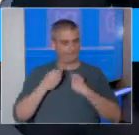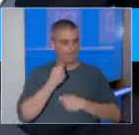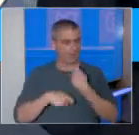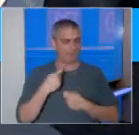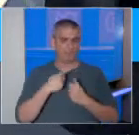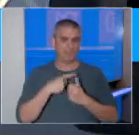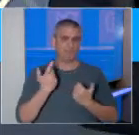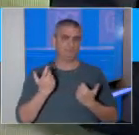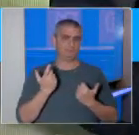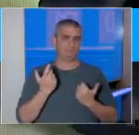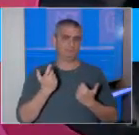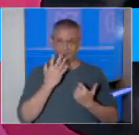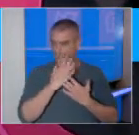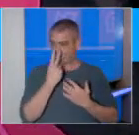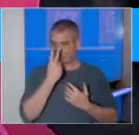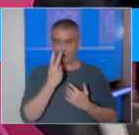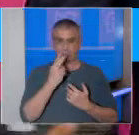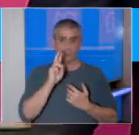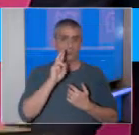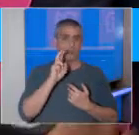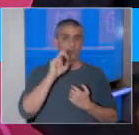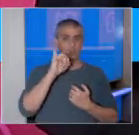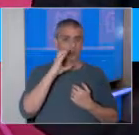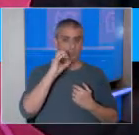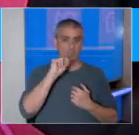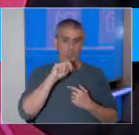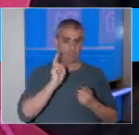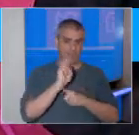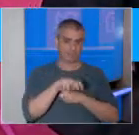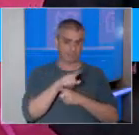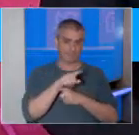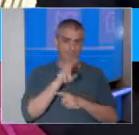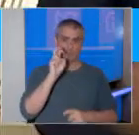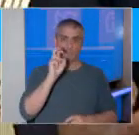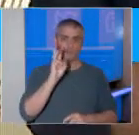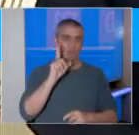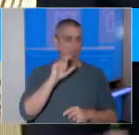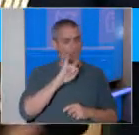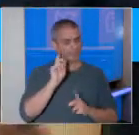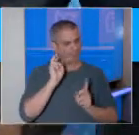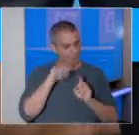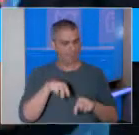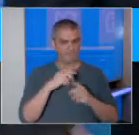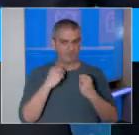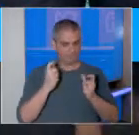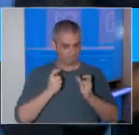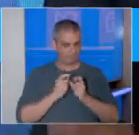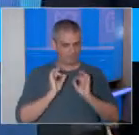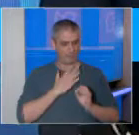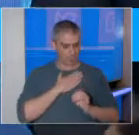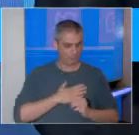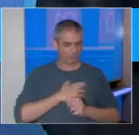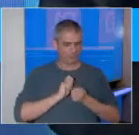העסקים, ראיתי שרועי כהן הצטרף לאופר שלך, למה לא לבוא באמת כמפלגה